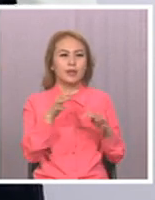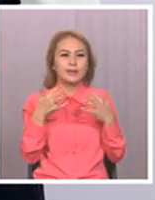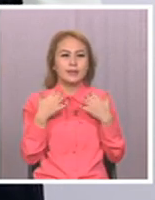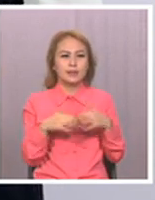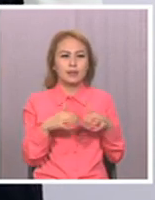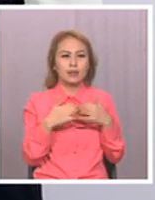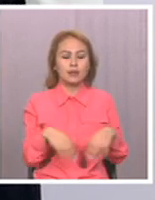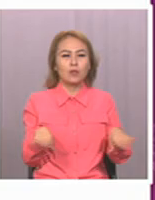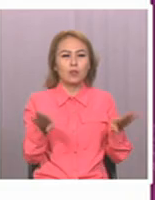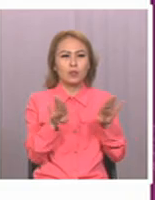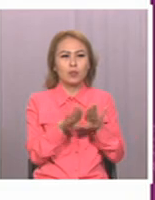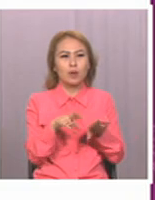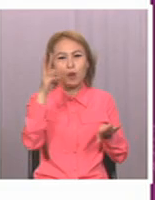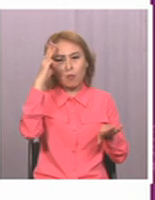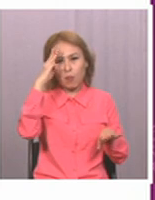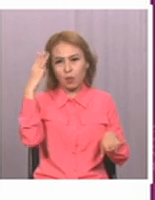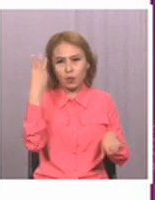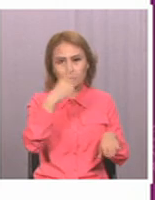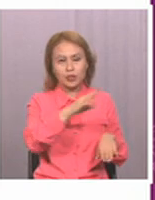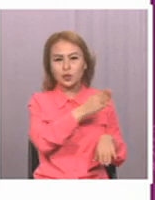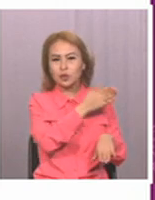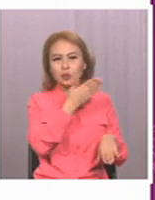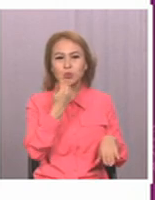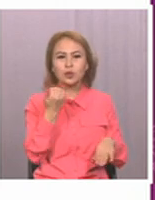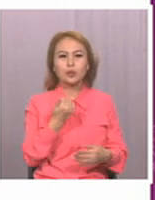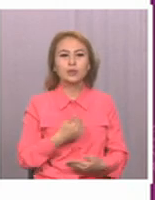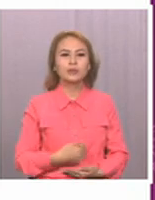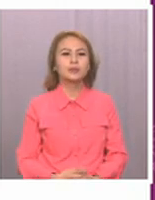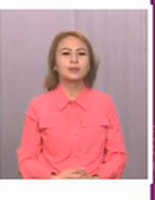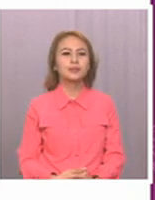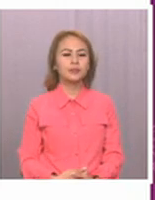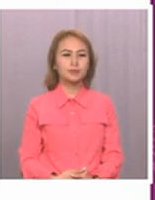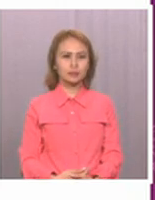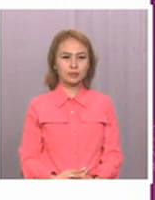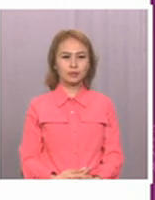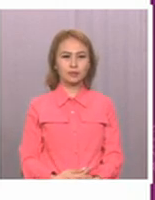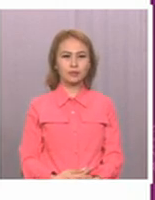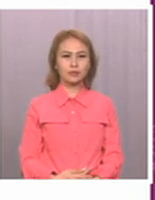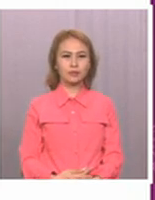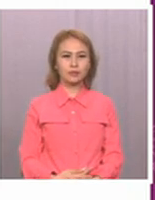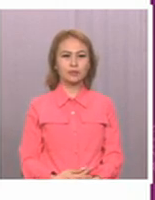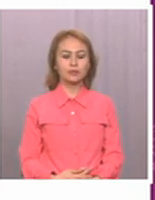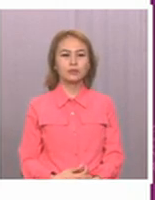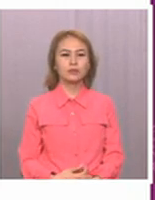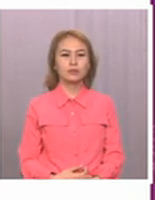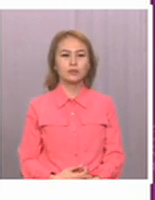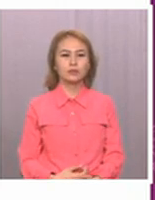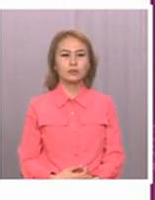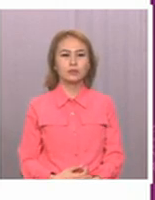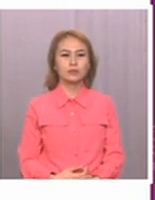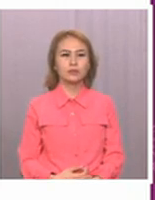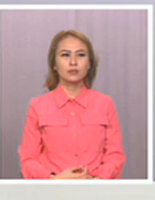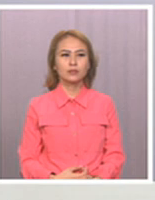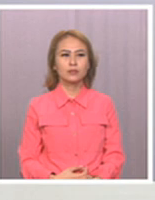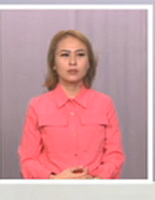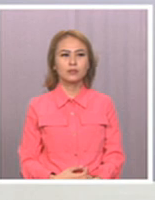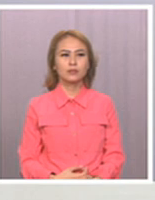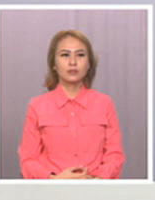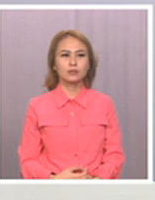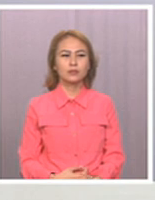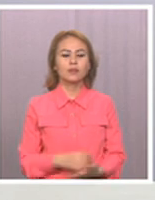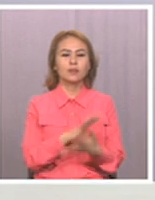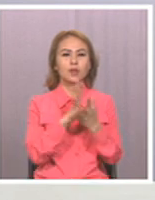жерде байқап тұрсаңыздар, барлығы бір-бірден кездеседі, демек бұл қатардың модасы жоқ екен.